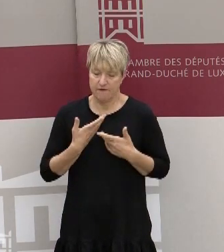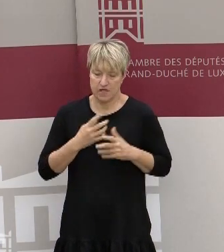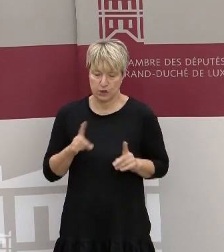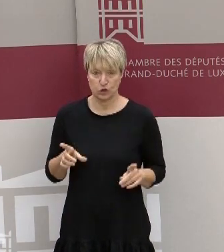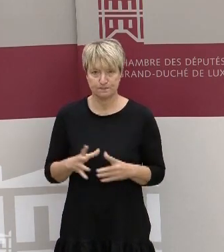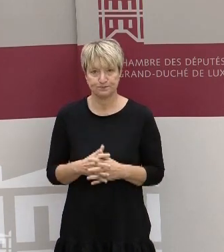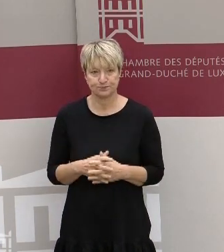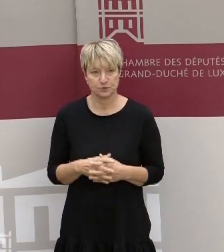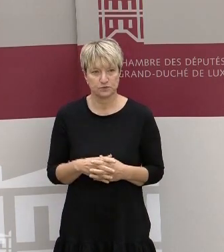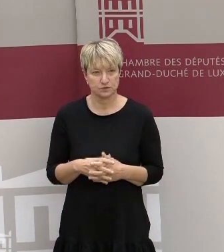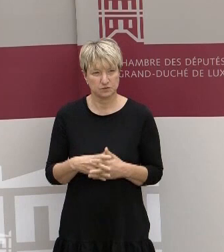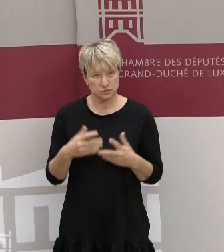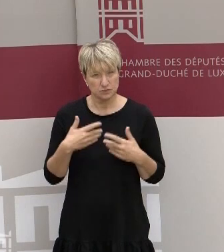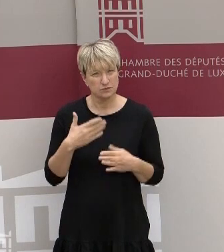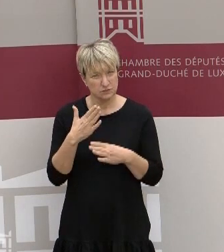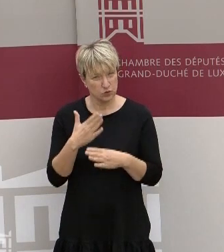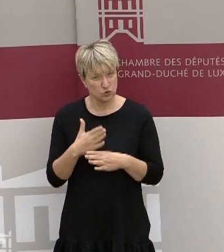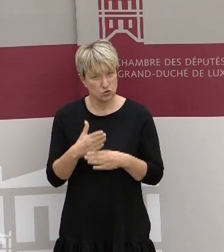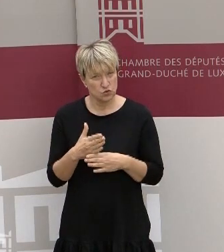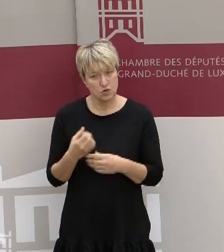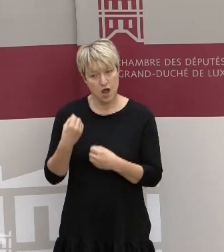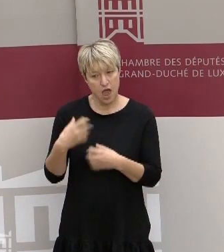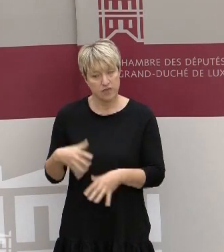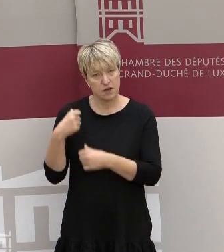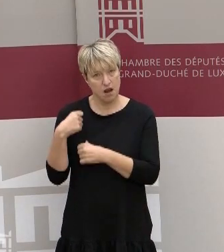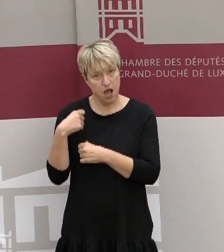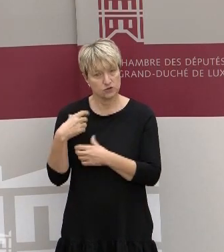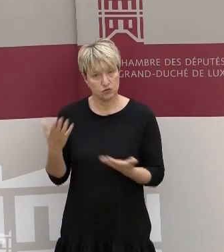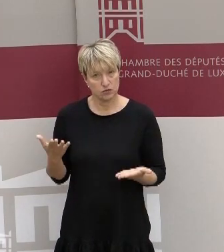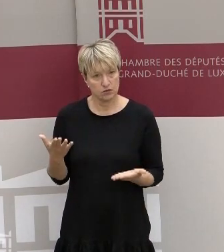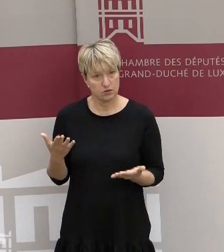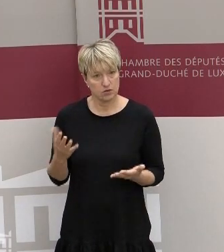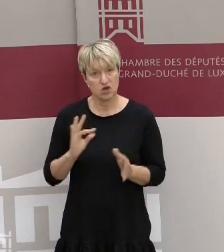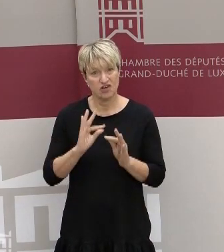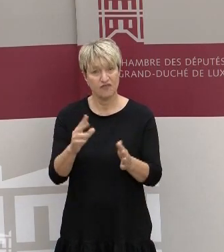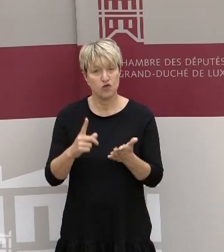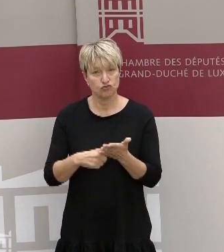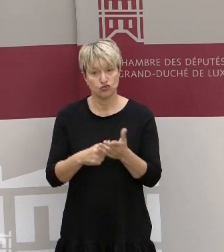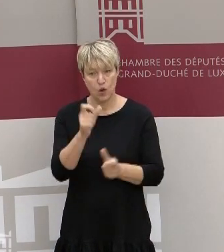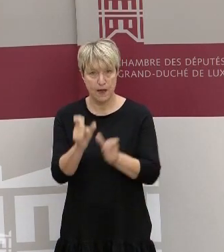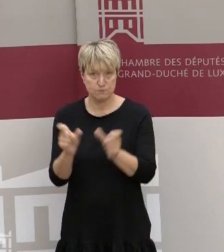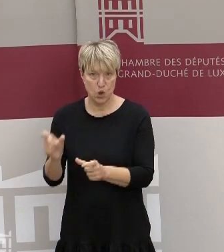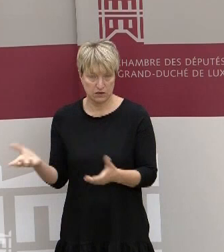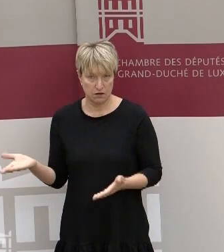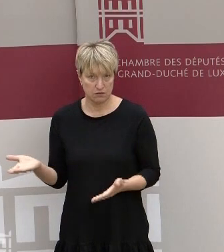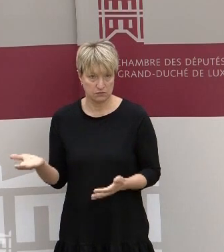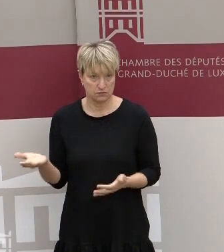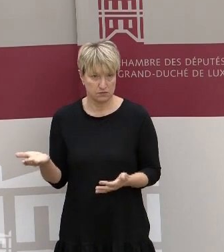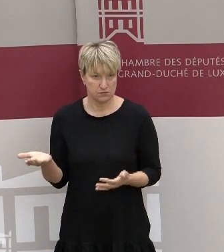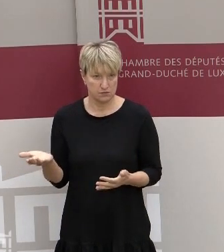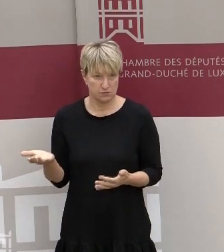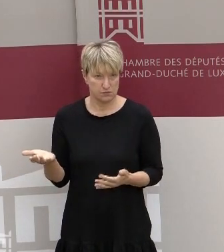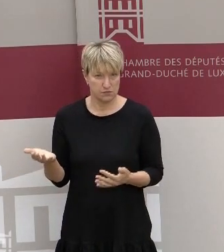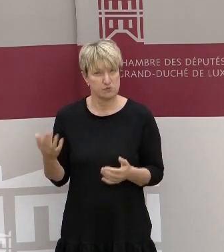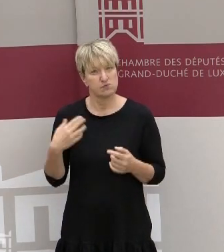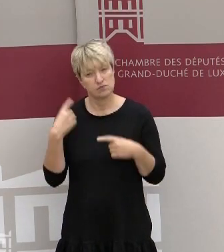bei den Entlastungen für als Kontribuablen, also für alle als Bürgerinnen und Bürger sind, dann müssen Sie sich auch gerade vorstellen, ob